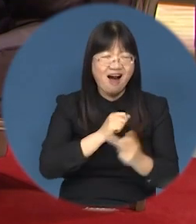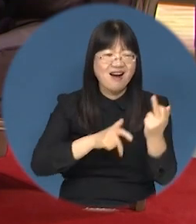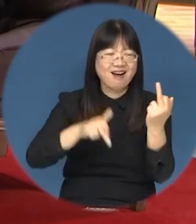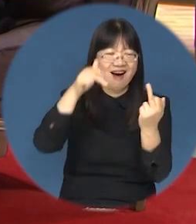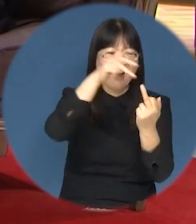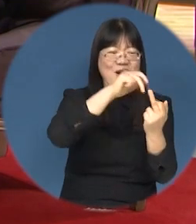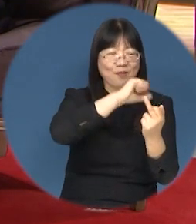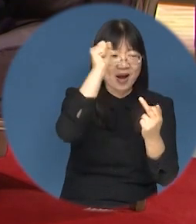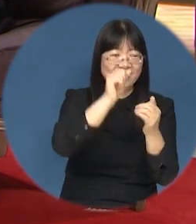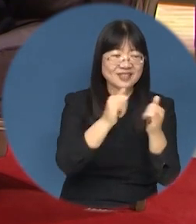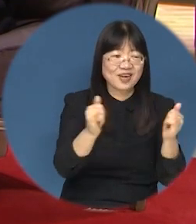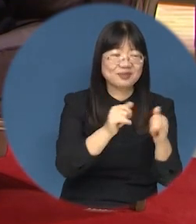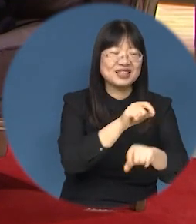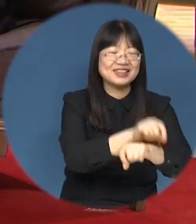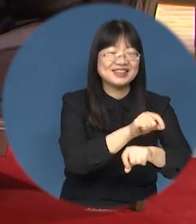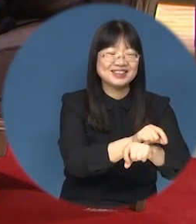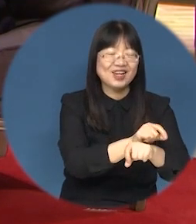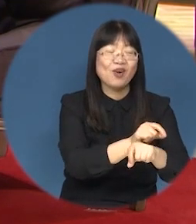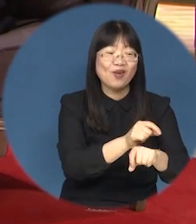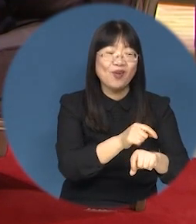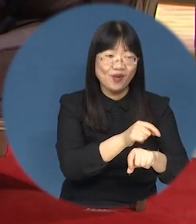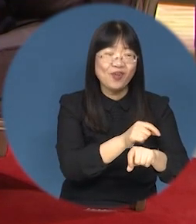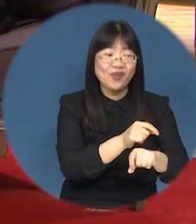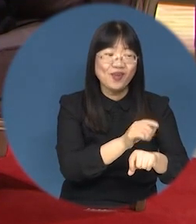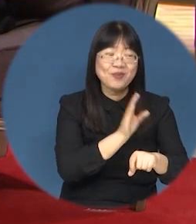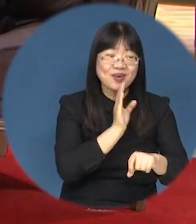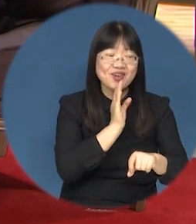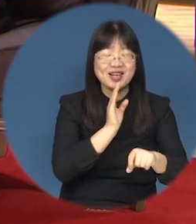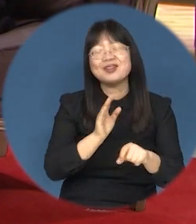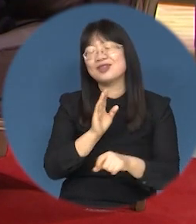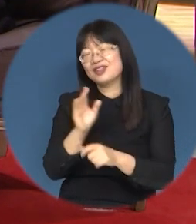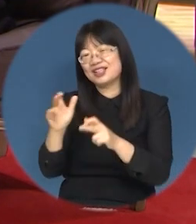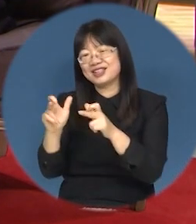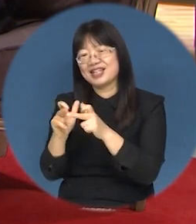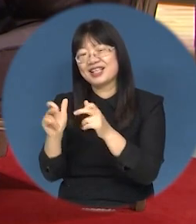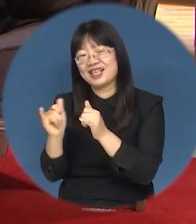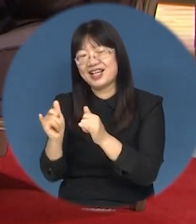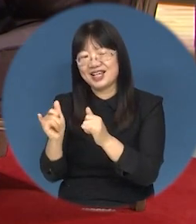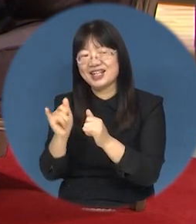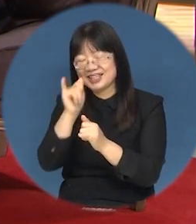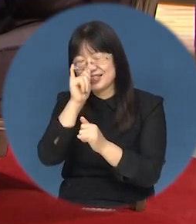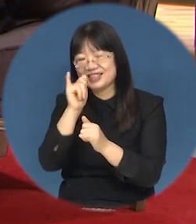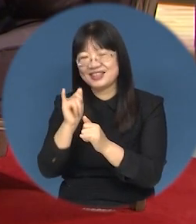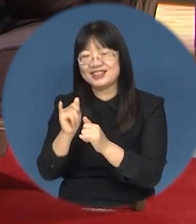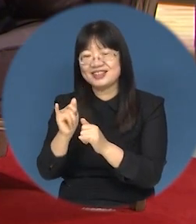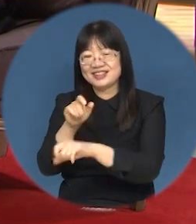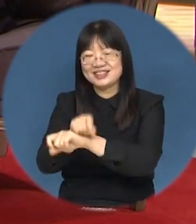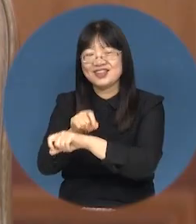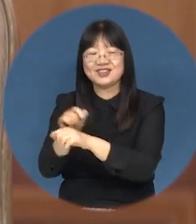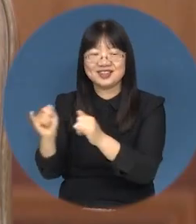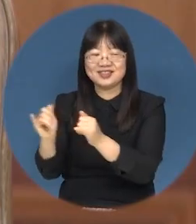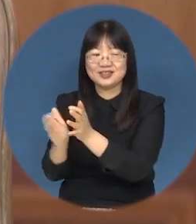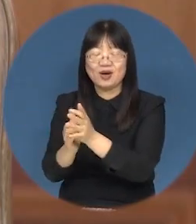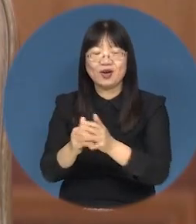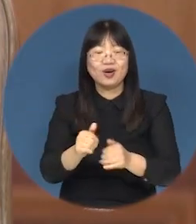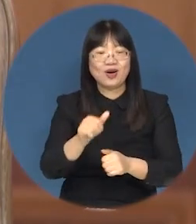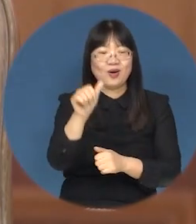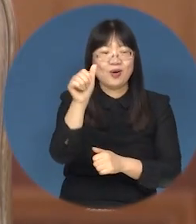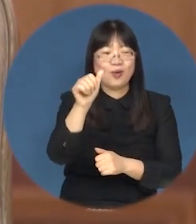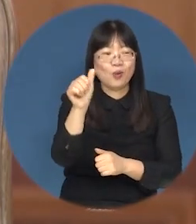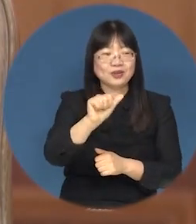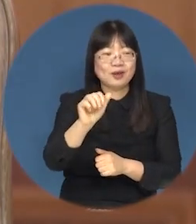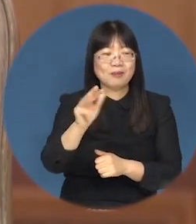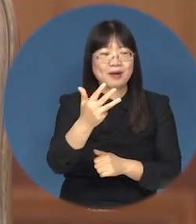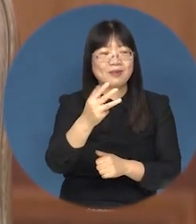장애를 가진? 예, 절단 장애를 가진 아. 직원이었습니다. 그 몇 미터까지 올라가신 거예요? 히말라야? 5,800m까지